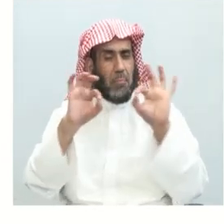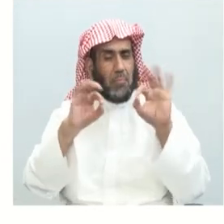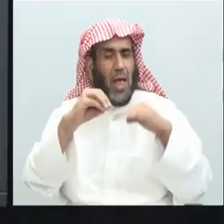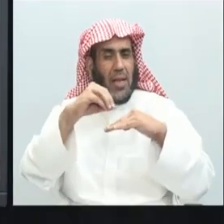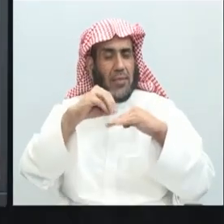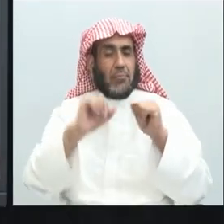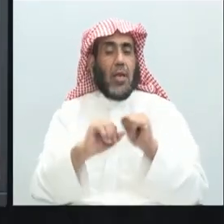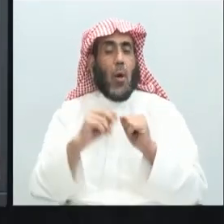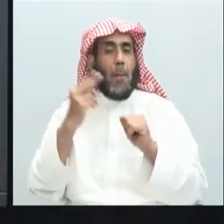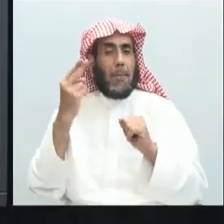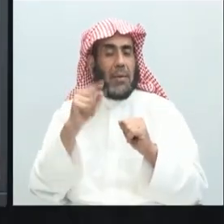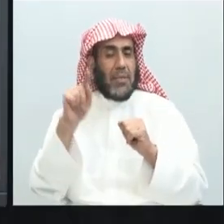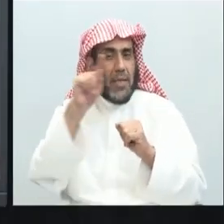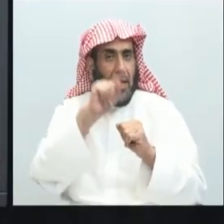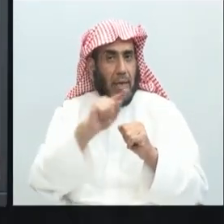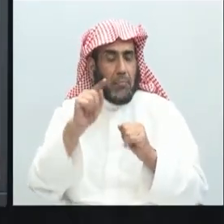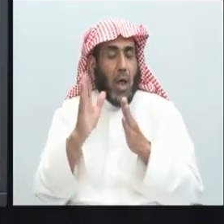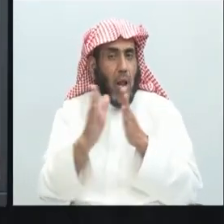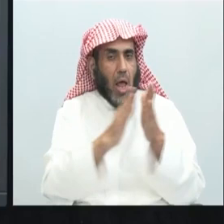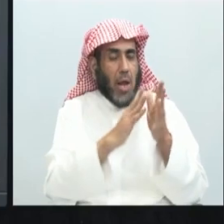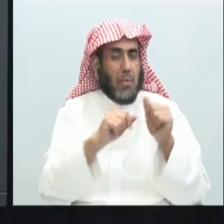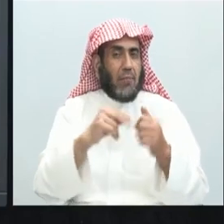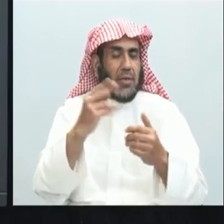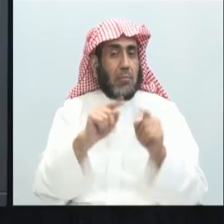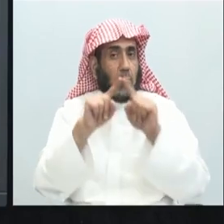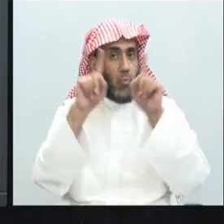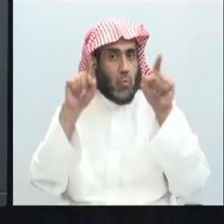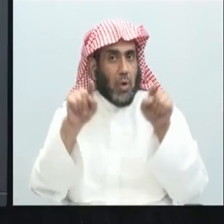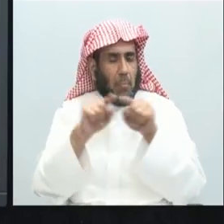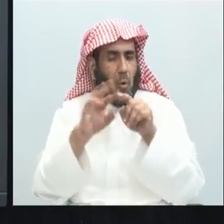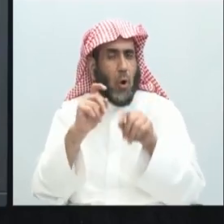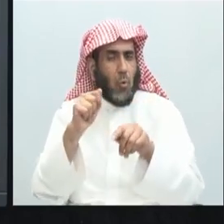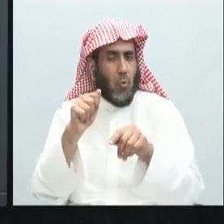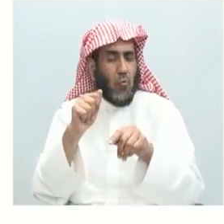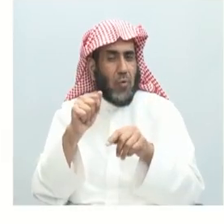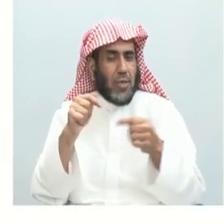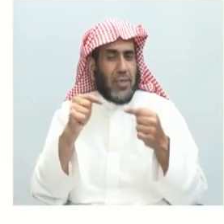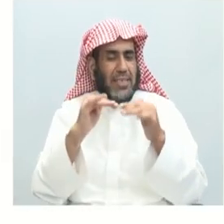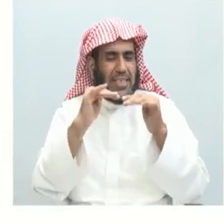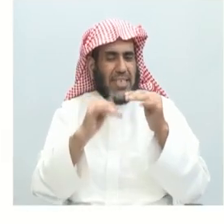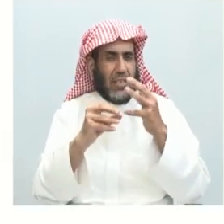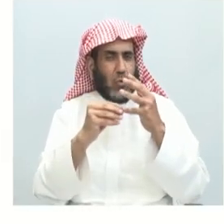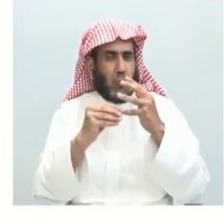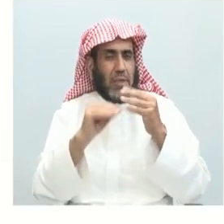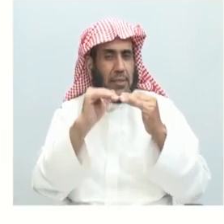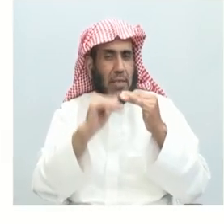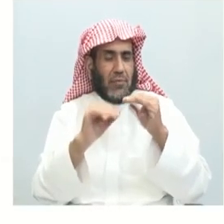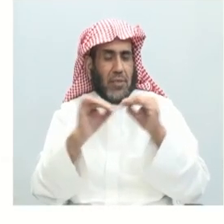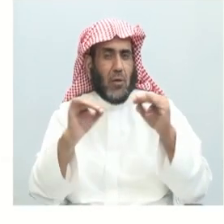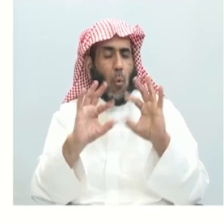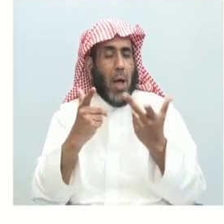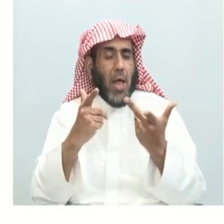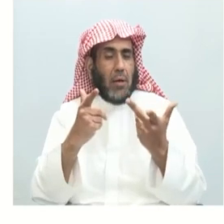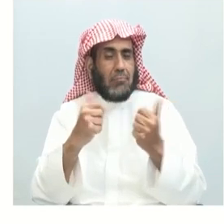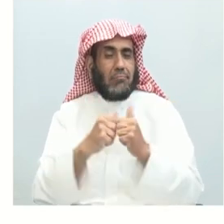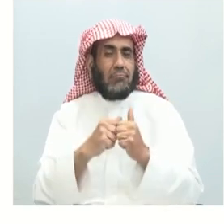اذا قمنا برسم الدائره الان نبدا في رسم مربع حول الحروف التي سينزل جزء منها اسفل السطر وما